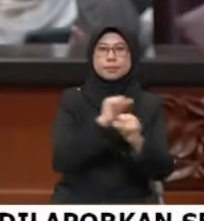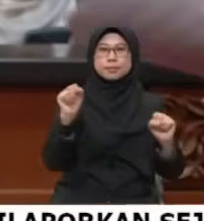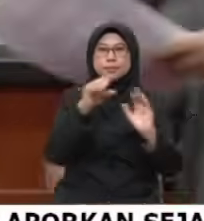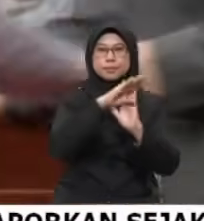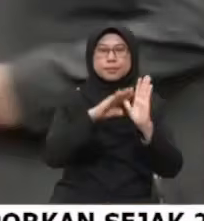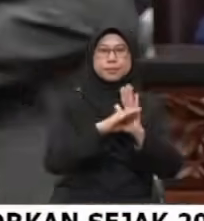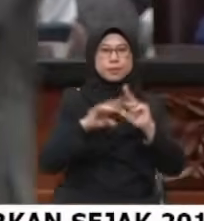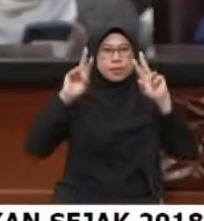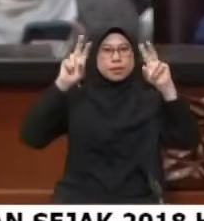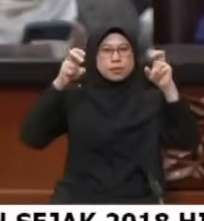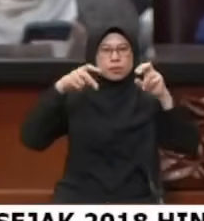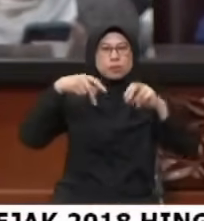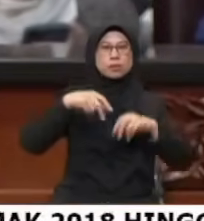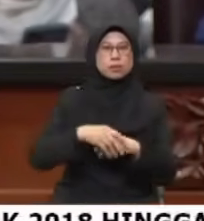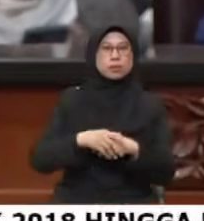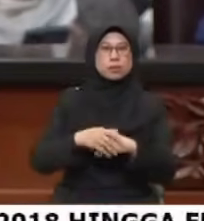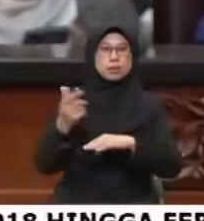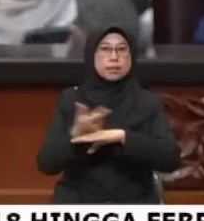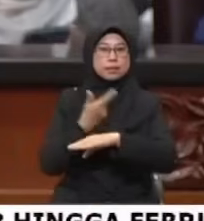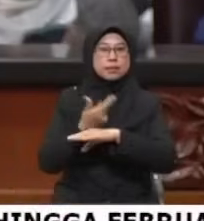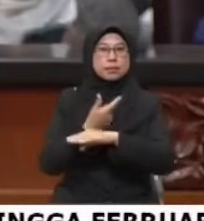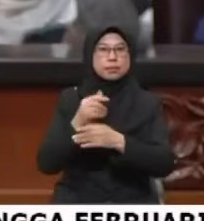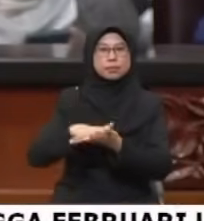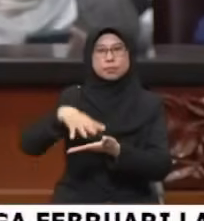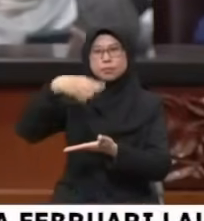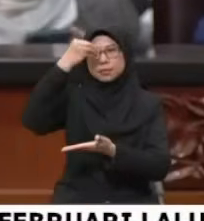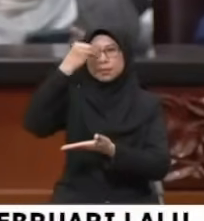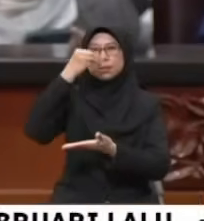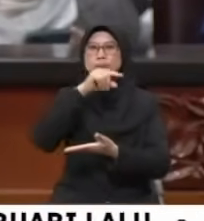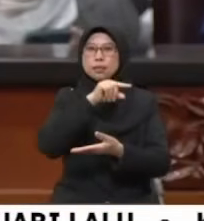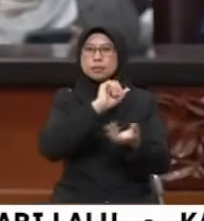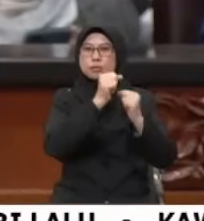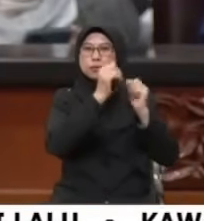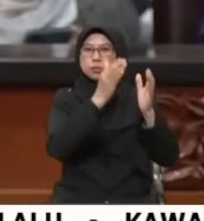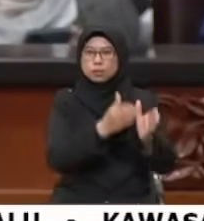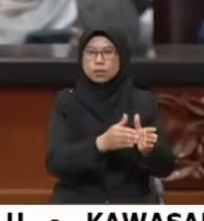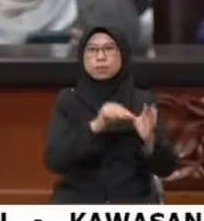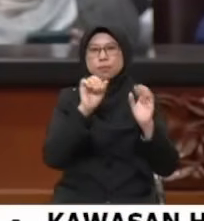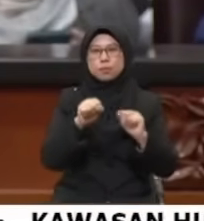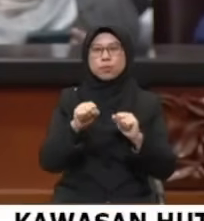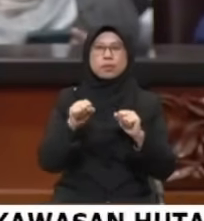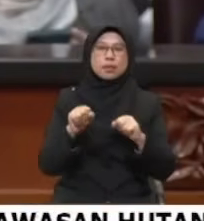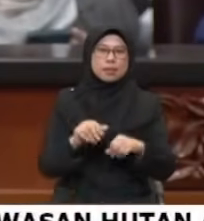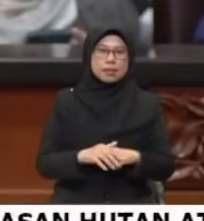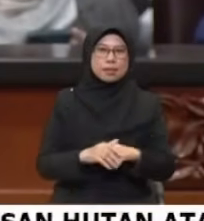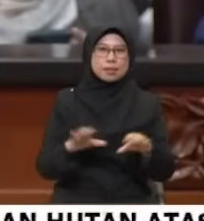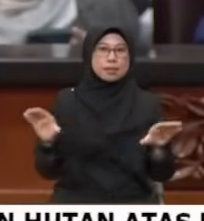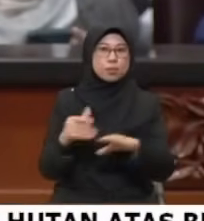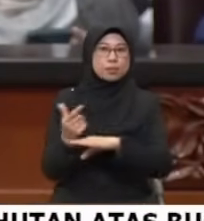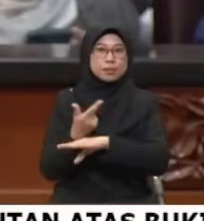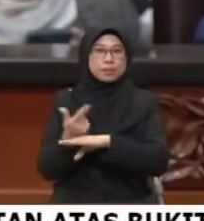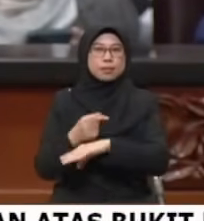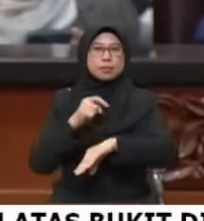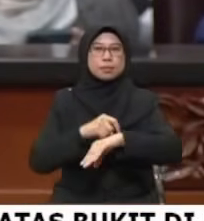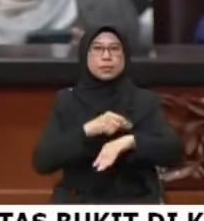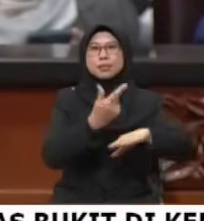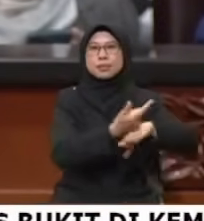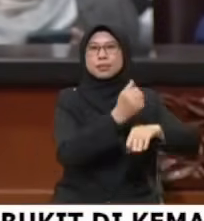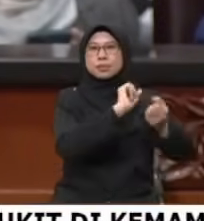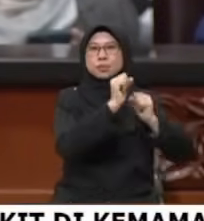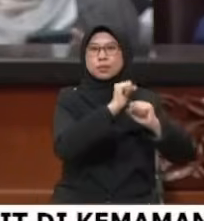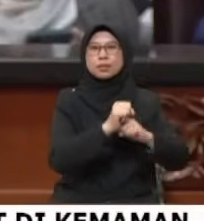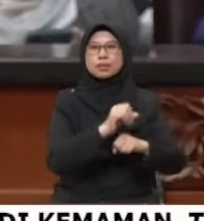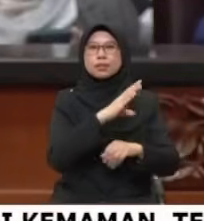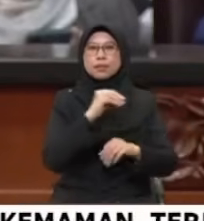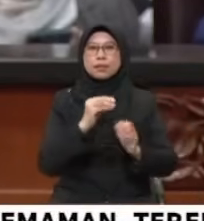modul PDP atupun latihan untuk dilaksanakan olehet murid semasa Temp latihan sukan dan nombor empat bimbingan